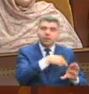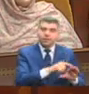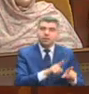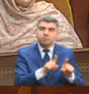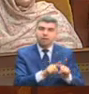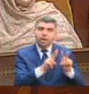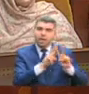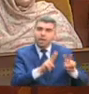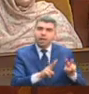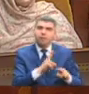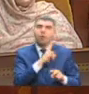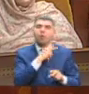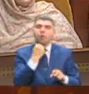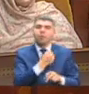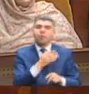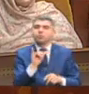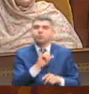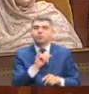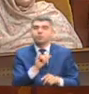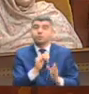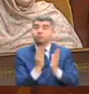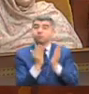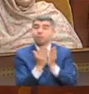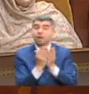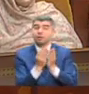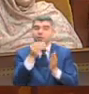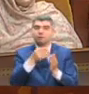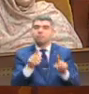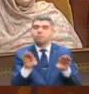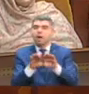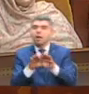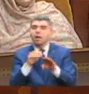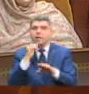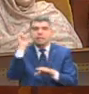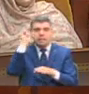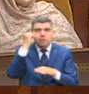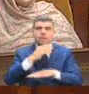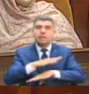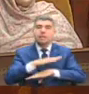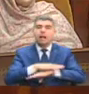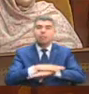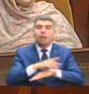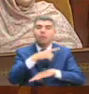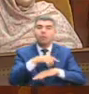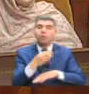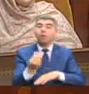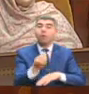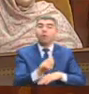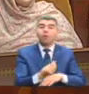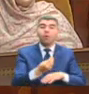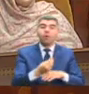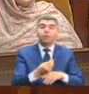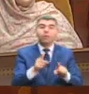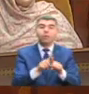المراقبه اللي دايرها الحكومه باش ان هذا التعليم هذا يخضع لنورم ديال التكوين وديال التربيه ديال ابناء الشعب المغربي، وباش